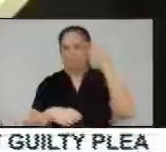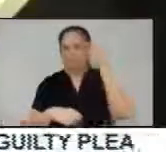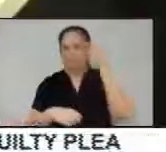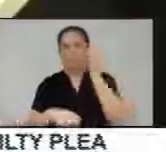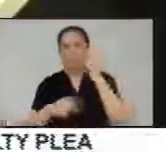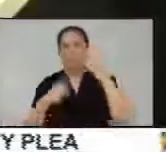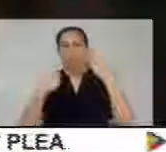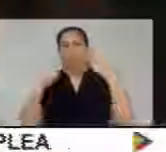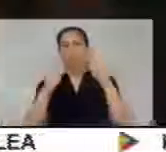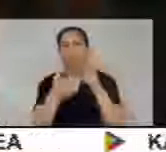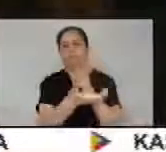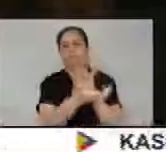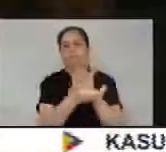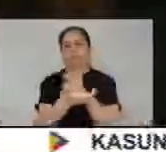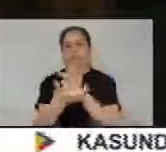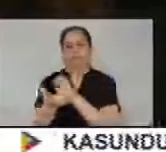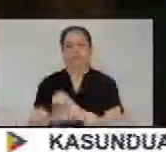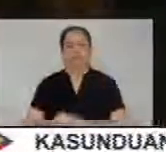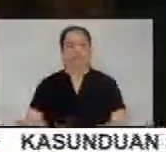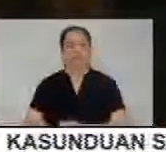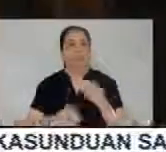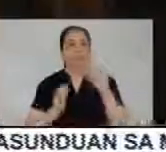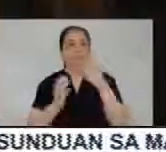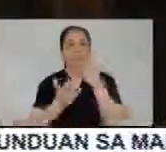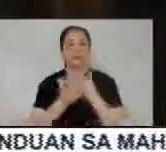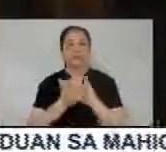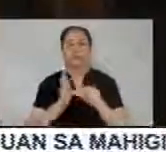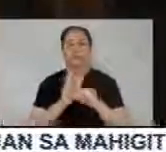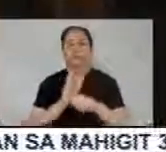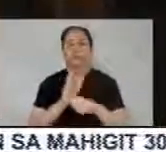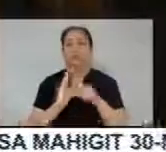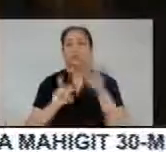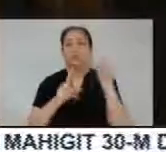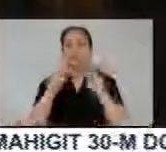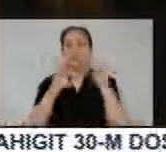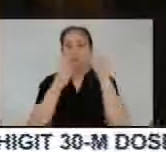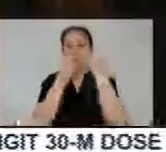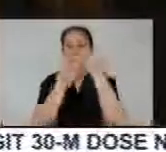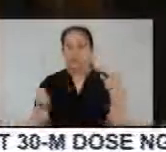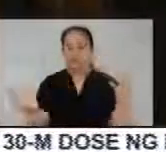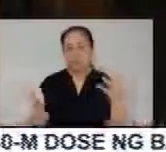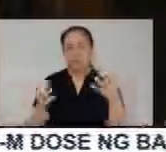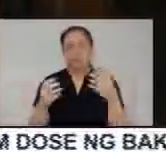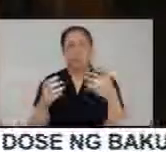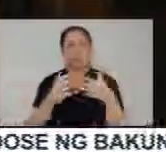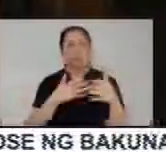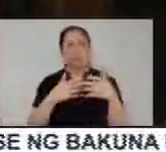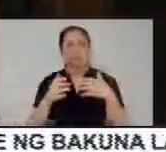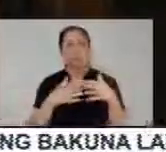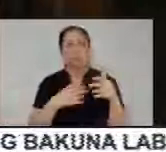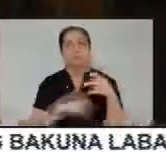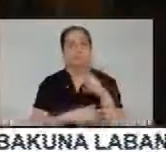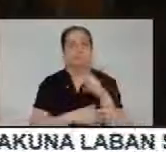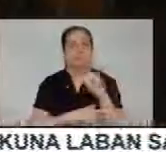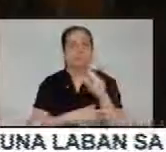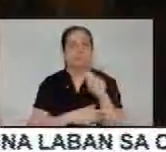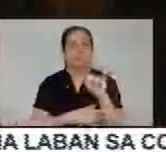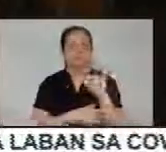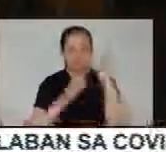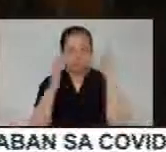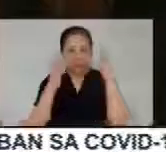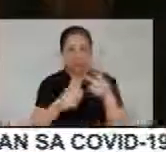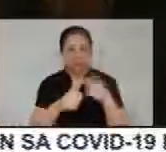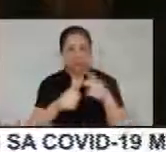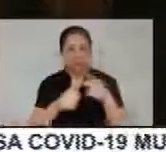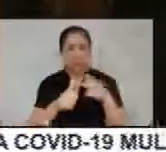Ayan, ha? So dumaan dapat sa tamang proseso ang bakuna, ha? Hindi po kung sino-sino lang magpapabakuna at in worst, ikaw mismo